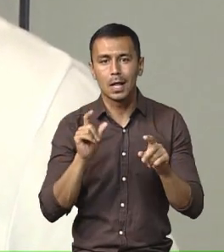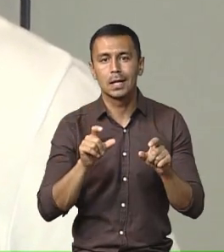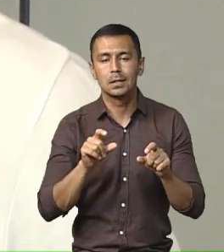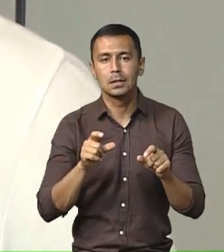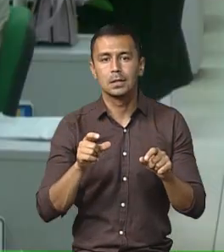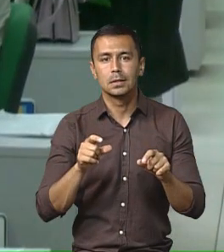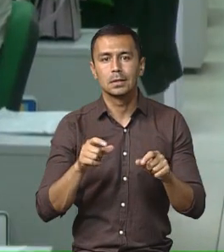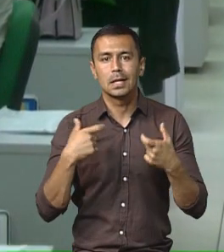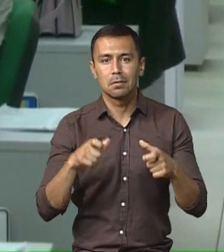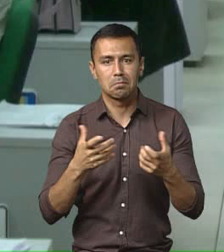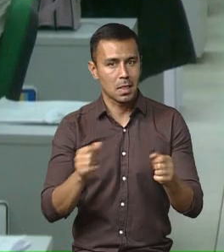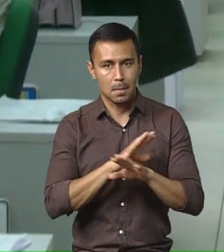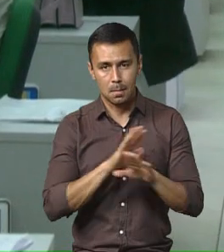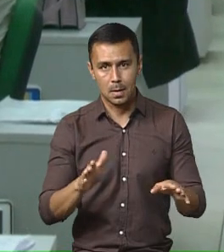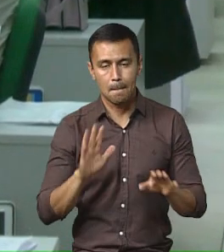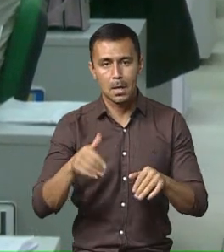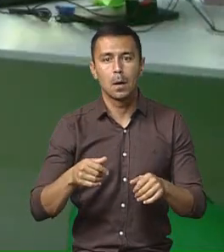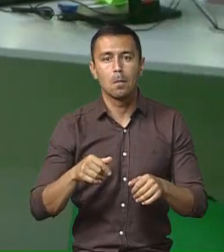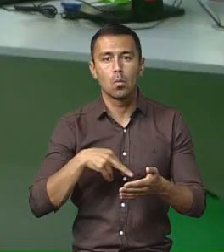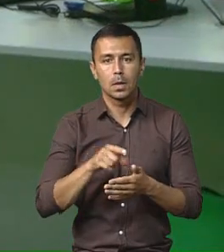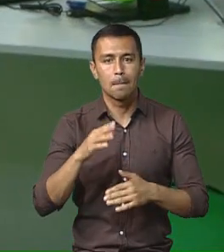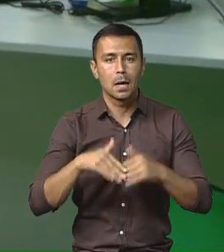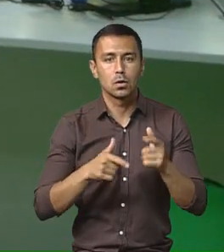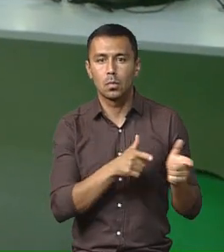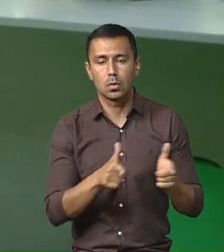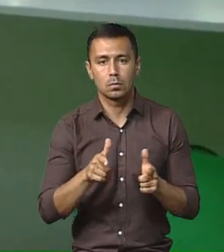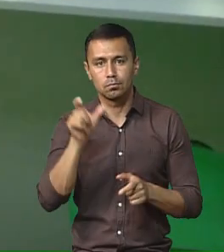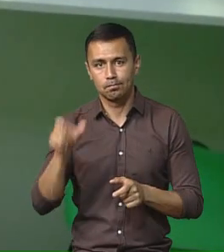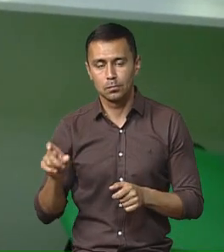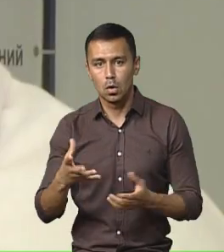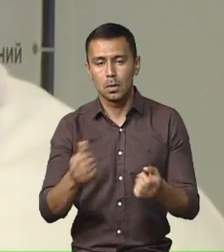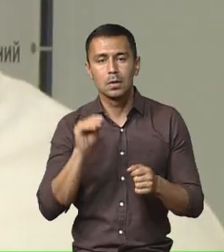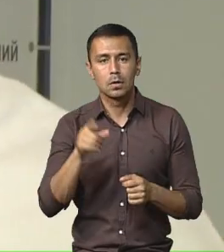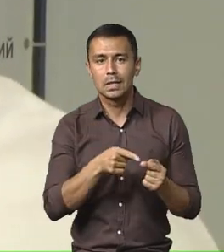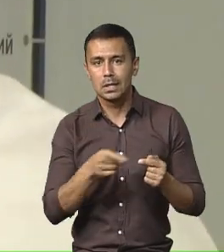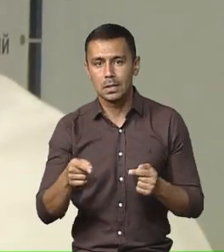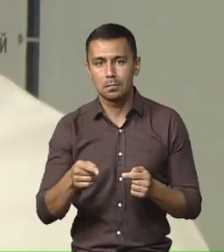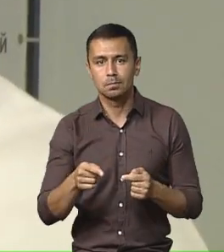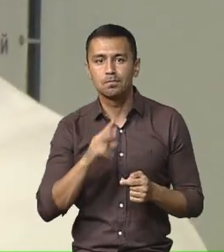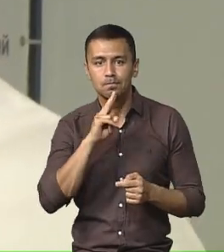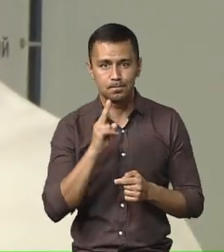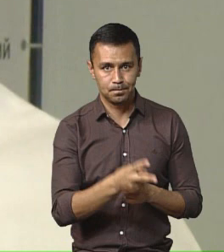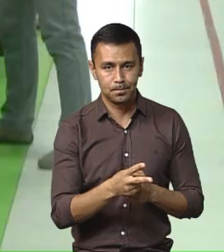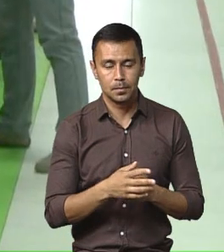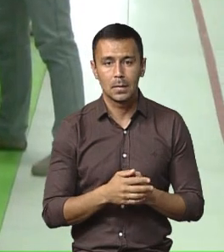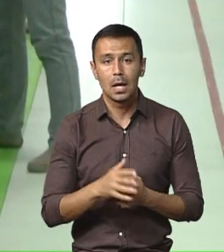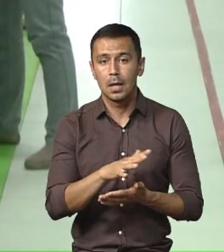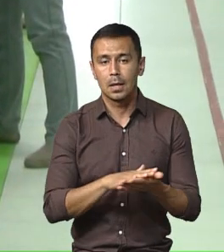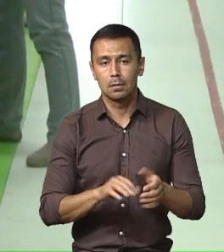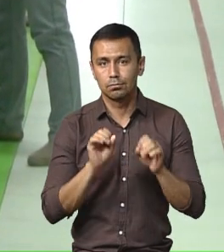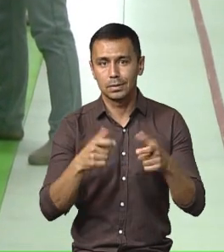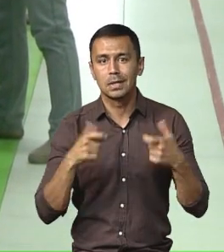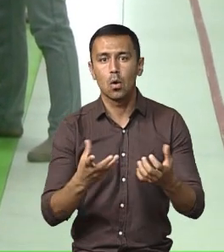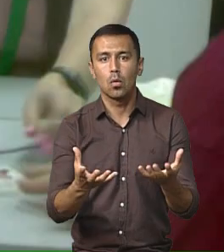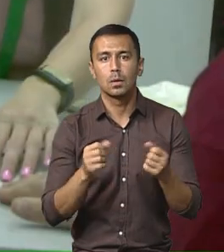внутрішній іспит вже не приймає. Після проходження практичної підготовки абітурієнти отримують свідоцтво дійсне впродовж 2 років, розповідає Віктор Новіцький. Далі складають іспит